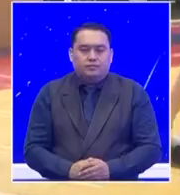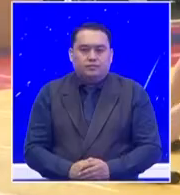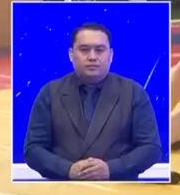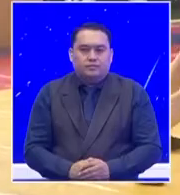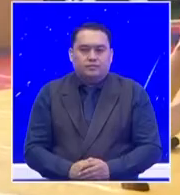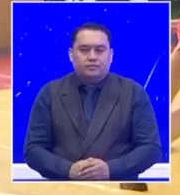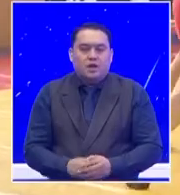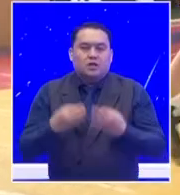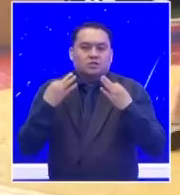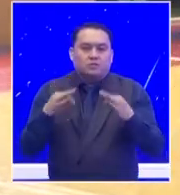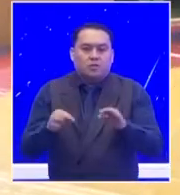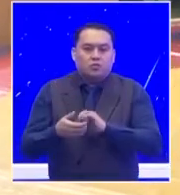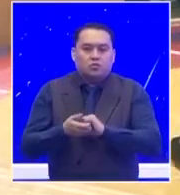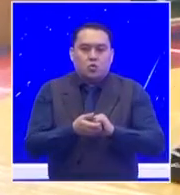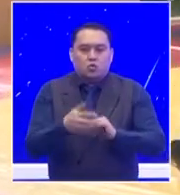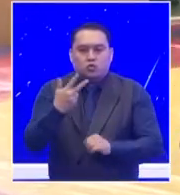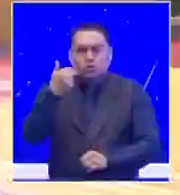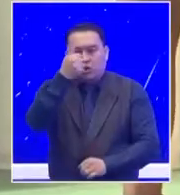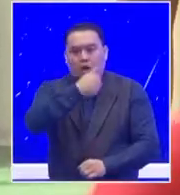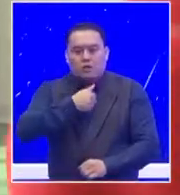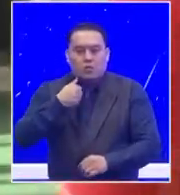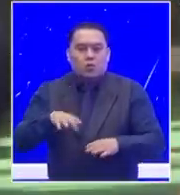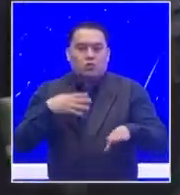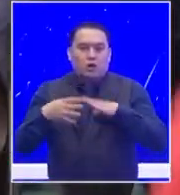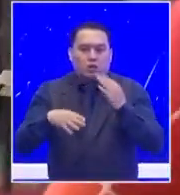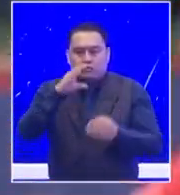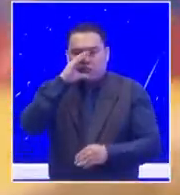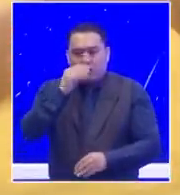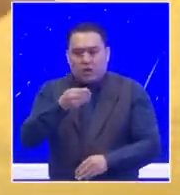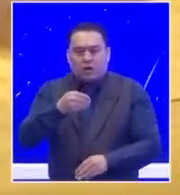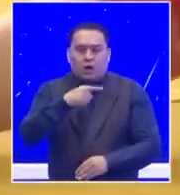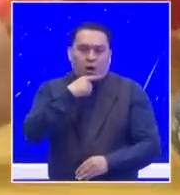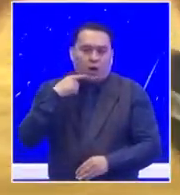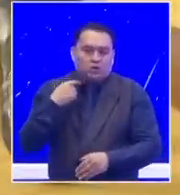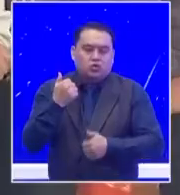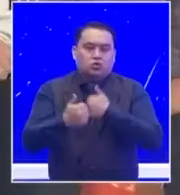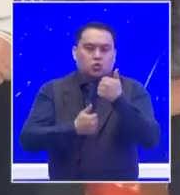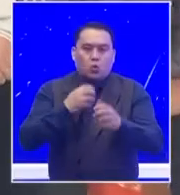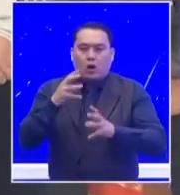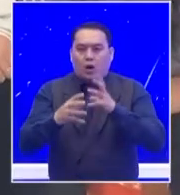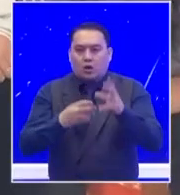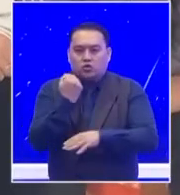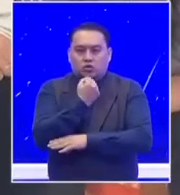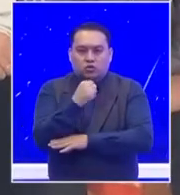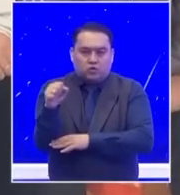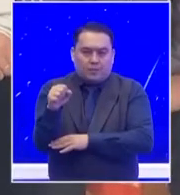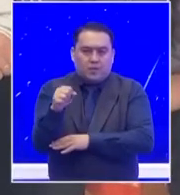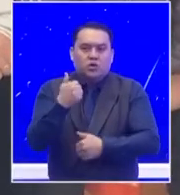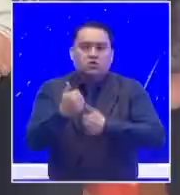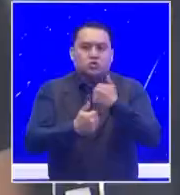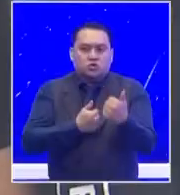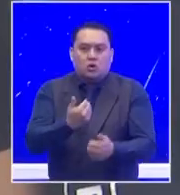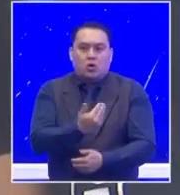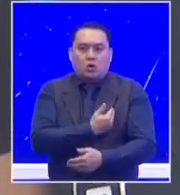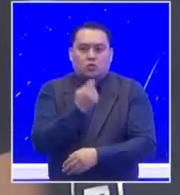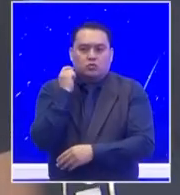Әбдіманап. Еркін күреспен айналысқанына 3 жыл. Осы уақыт ішінде Болгария мен Ресейде өткен халықаралық турнирдің жеңімпазы болып үлгерді. Мына жарыста да